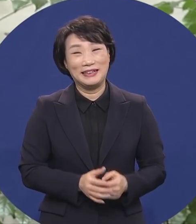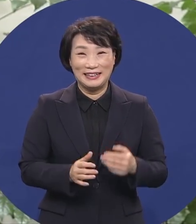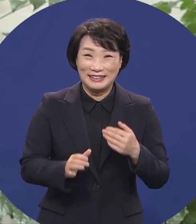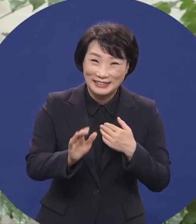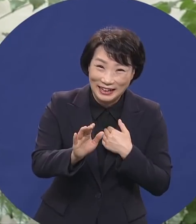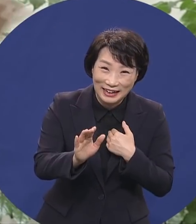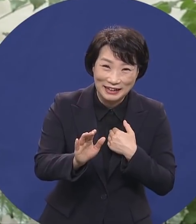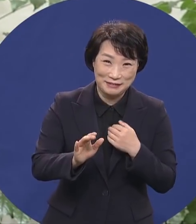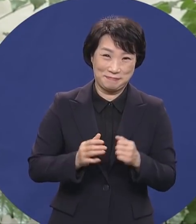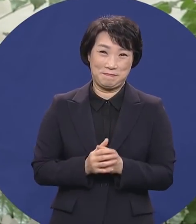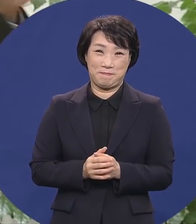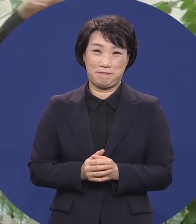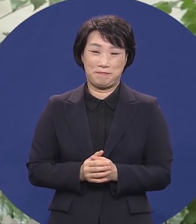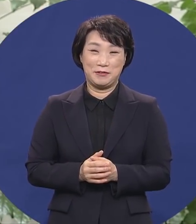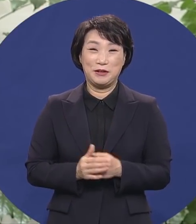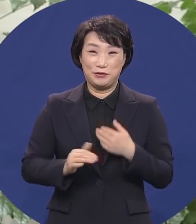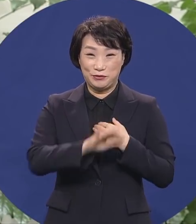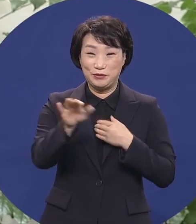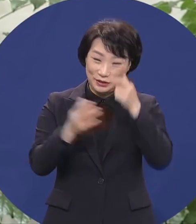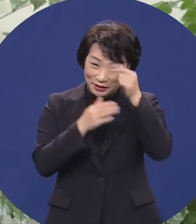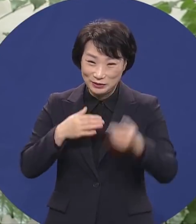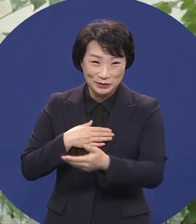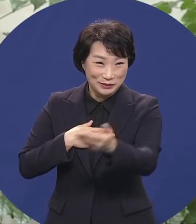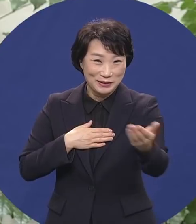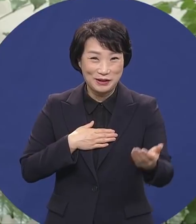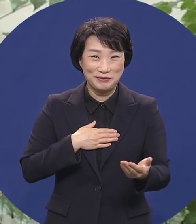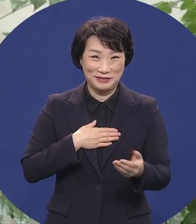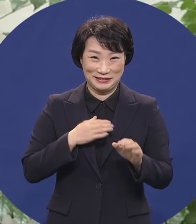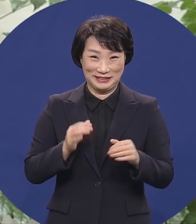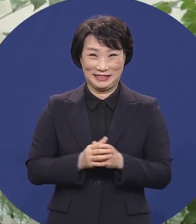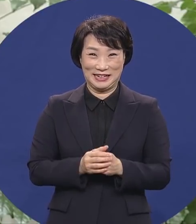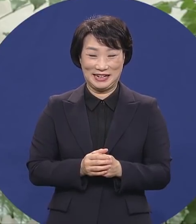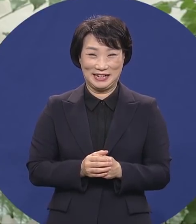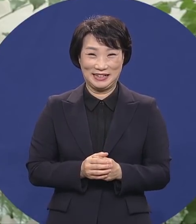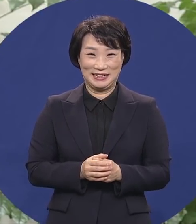제가요, 우리 교인들 중에서